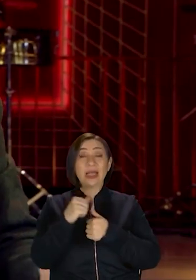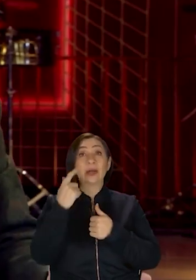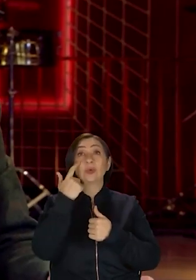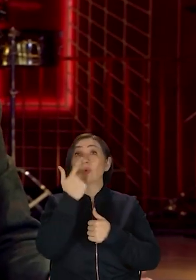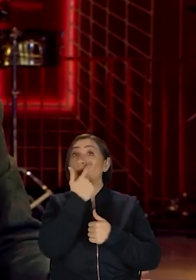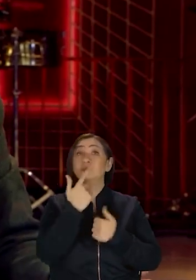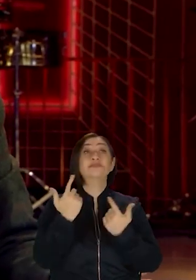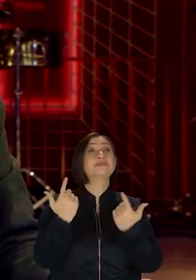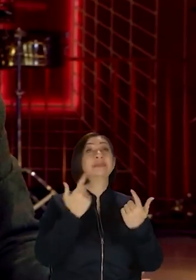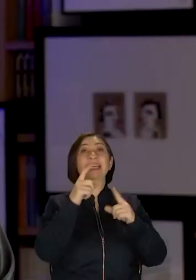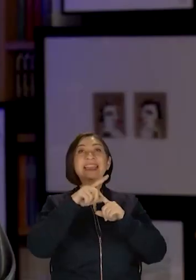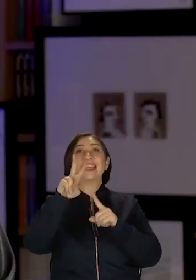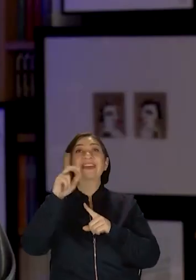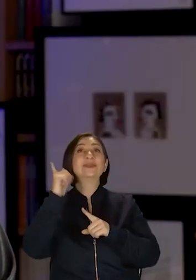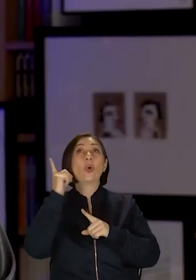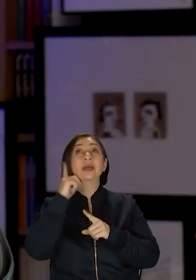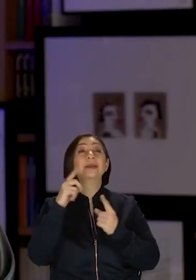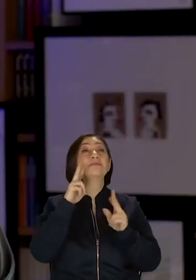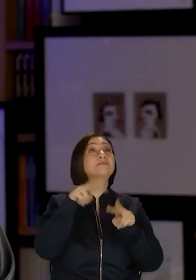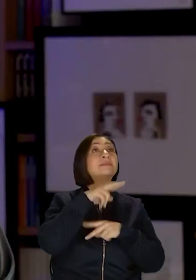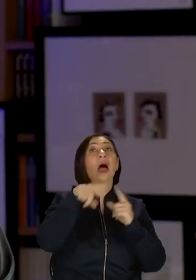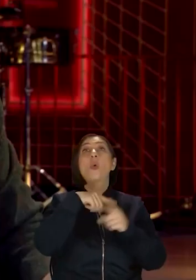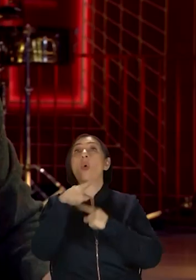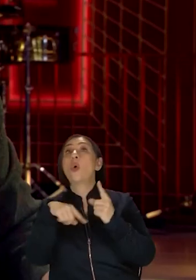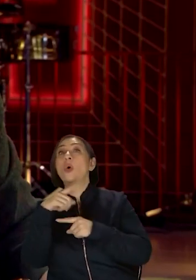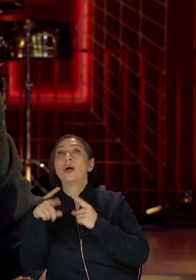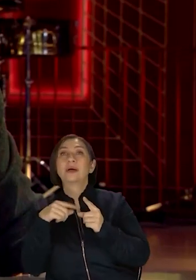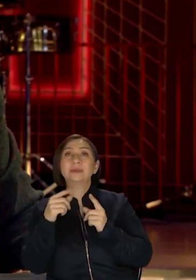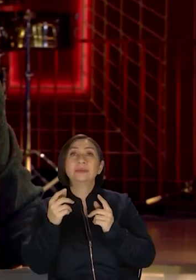gözler televizyon şöhreti arıyor. Evet.